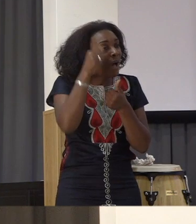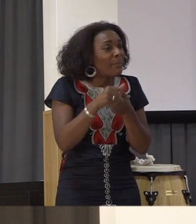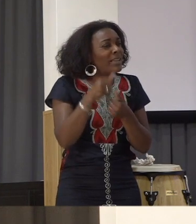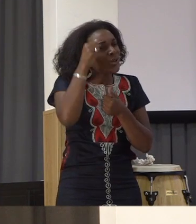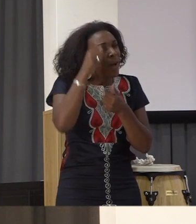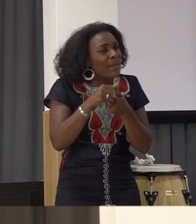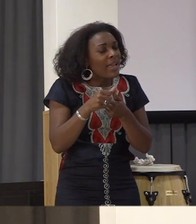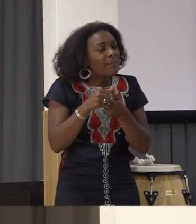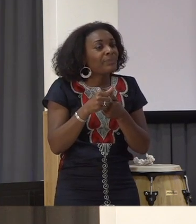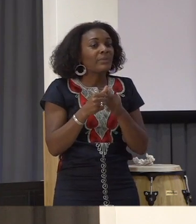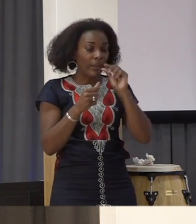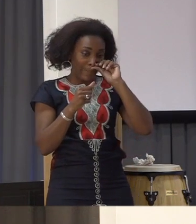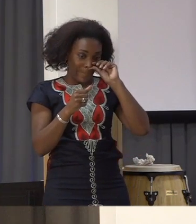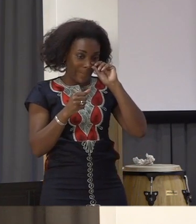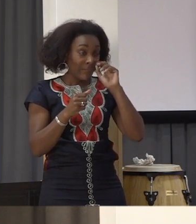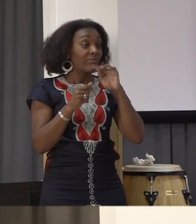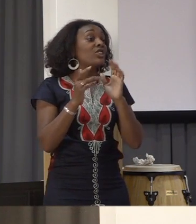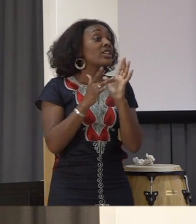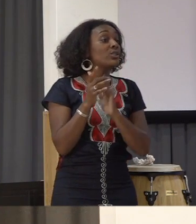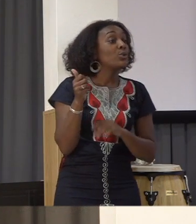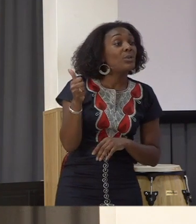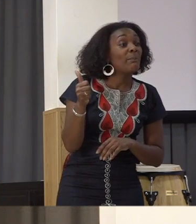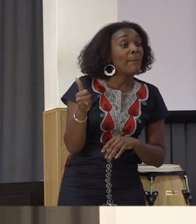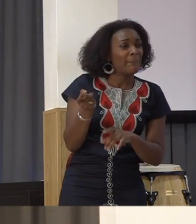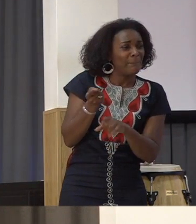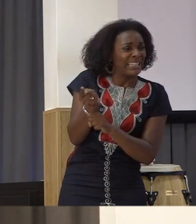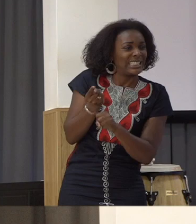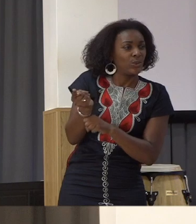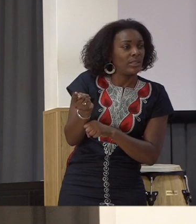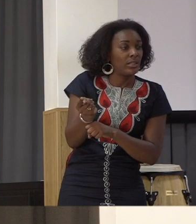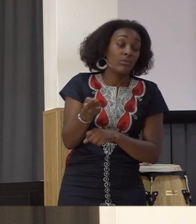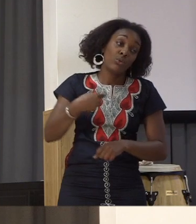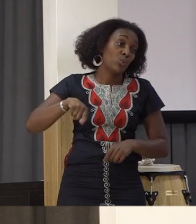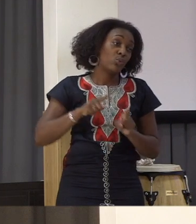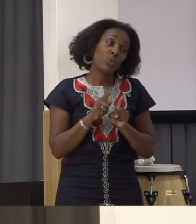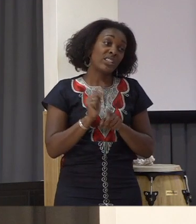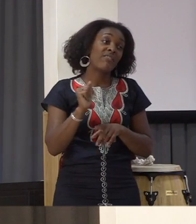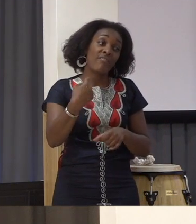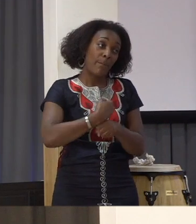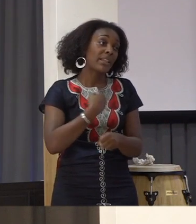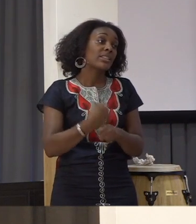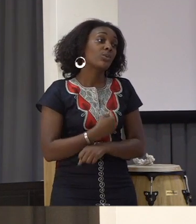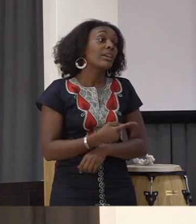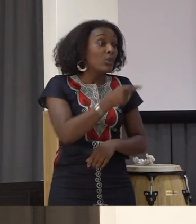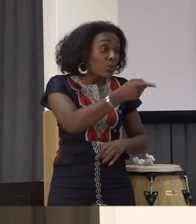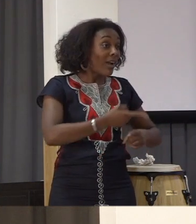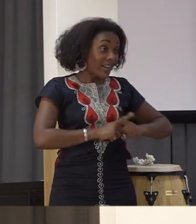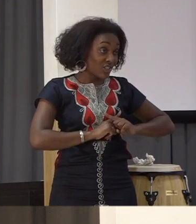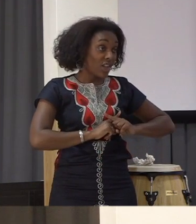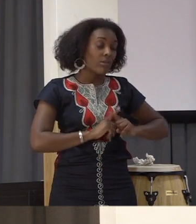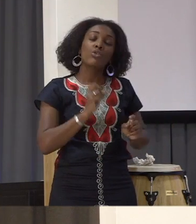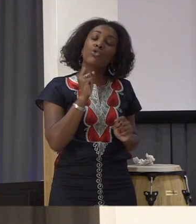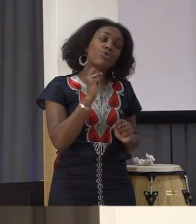que parce que Jésus a été persécuté, nous aussi nous serons persécutés. Parce que tu es chrétienne ou chrétien, tu